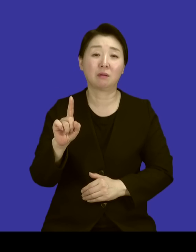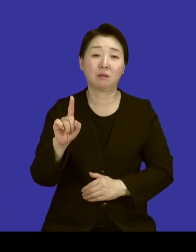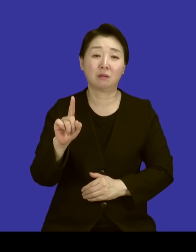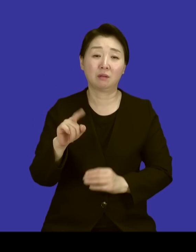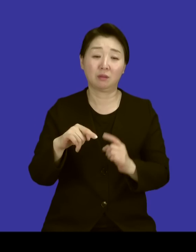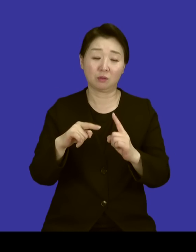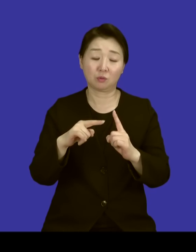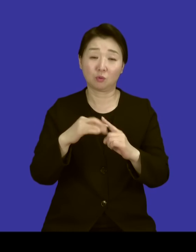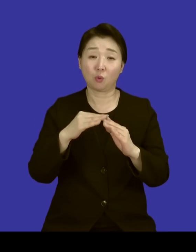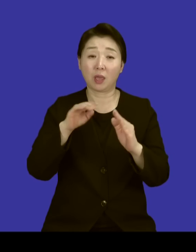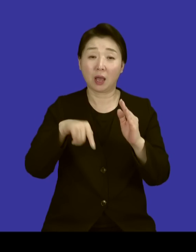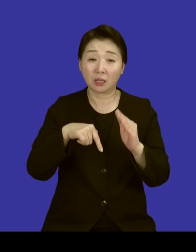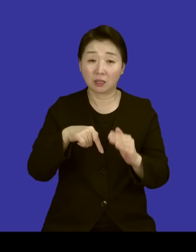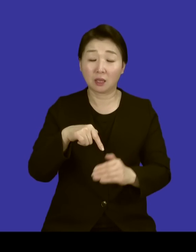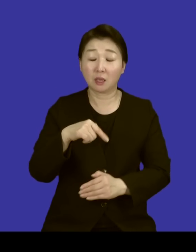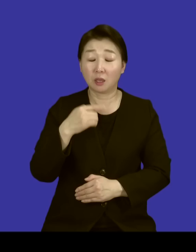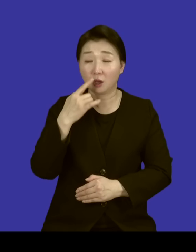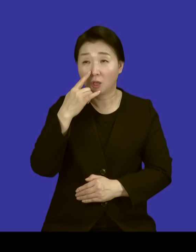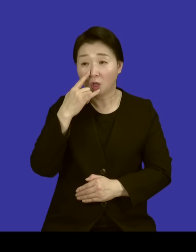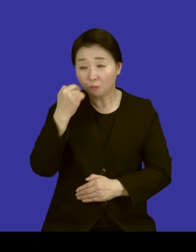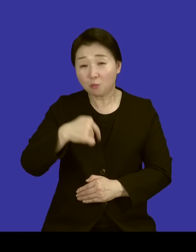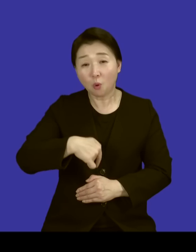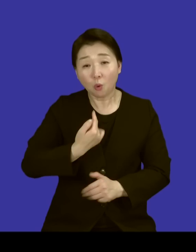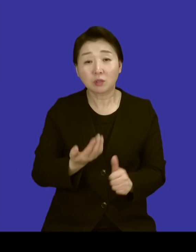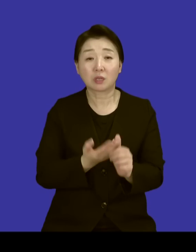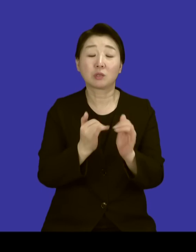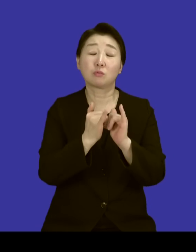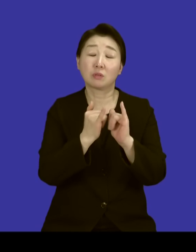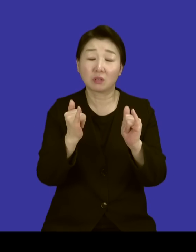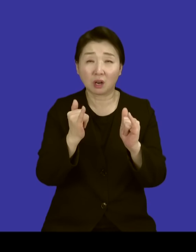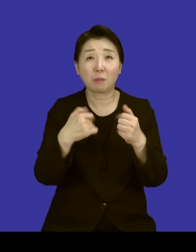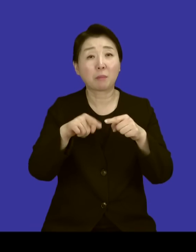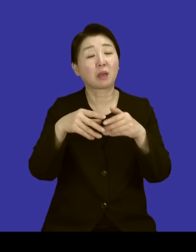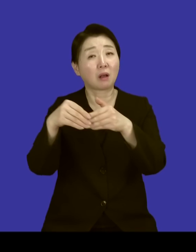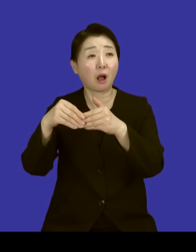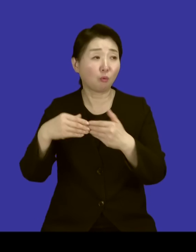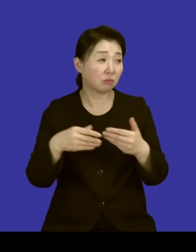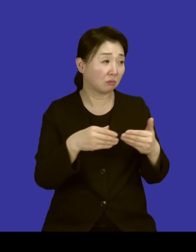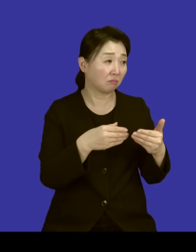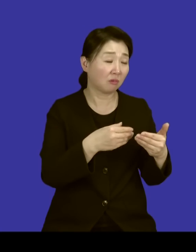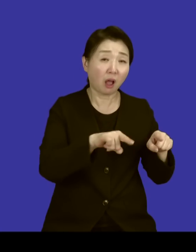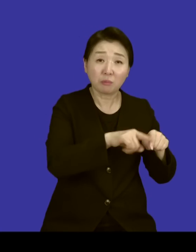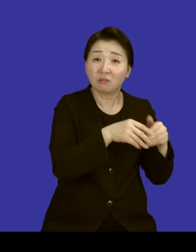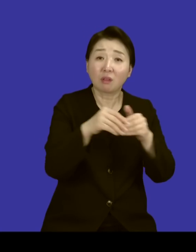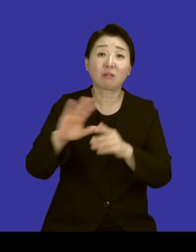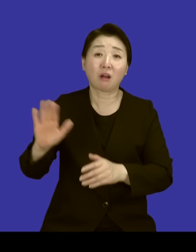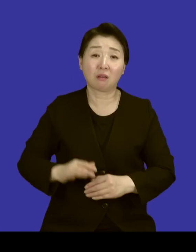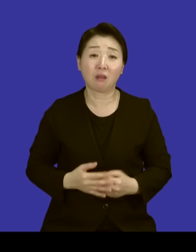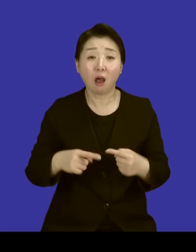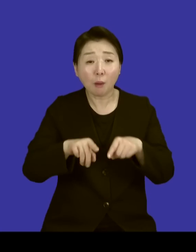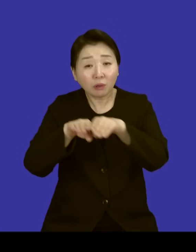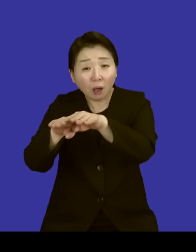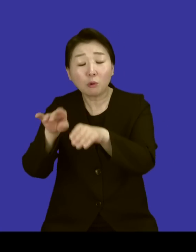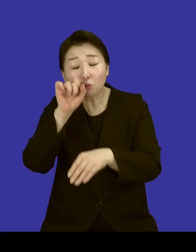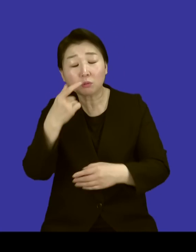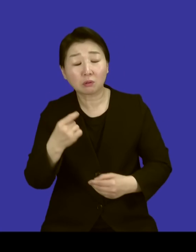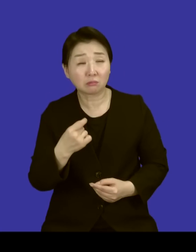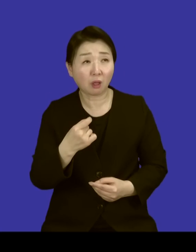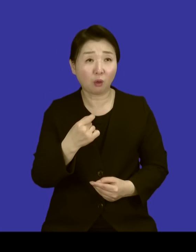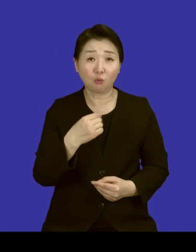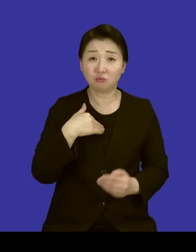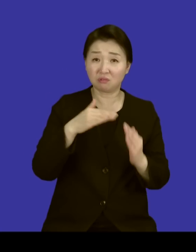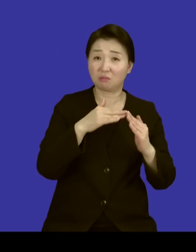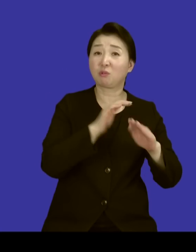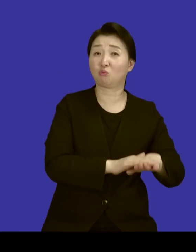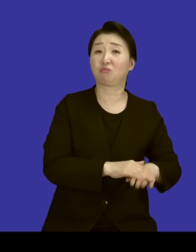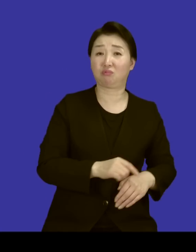중에 홀부모 자녀들을 데리고 놀이동산을 가버려요. 저희는 안 데리고. 같이 데리고 가셨어요. 그래서 이상하게 저희는 집에 있게